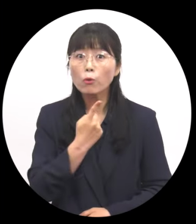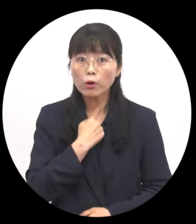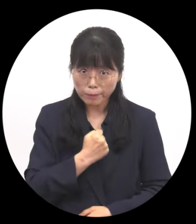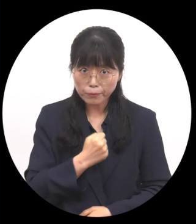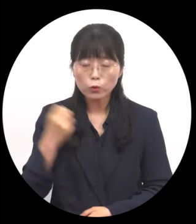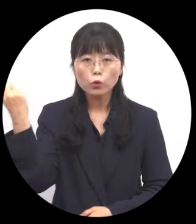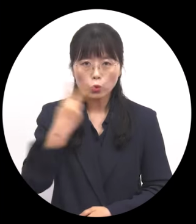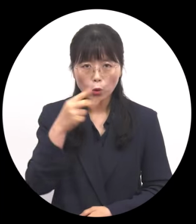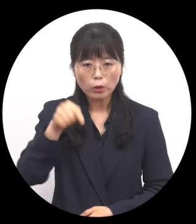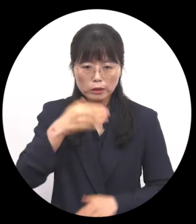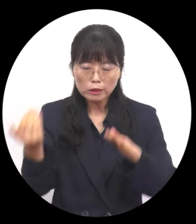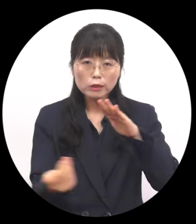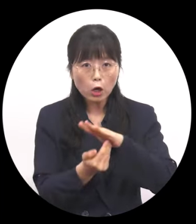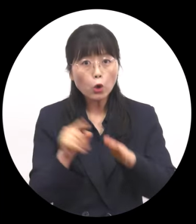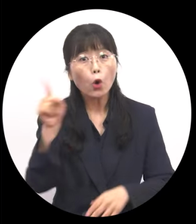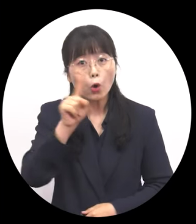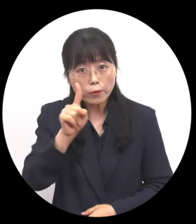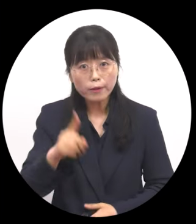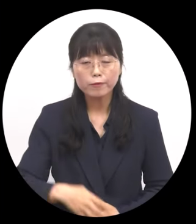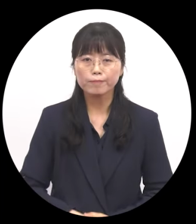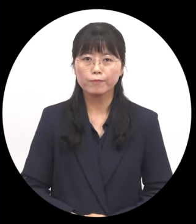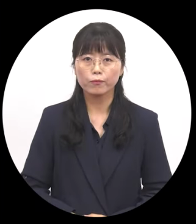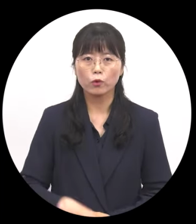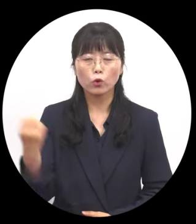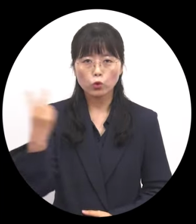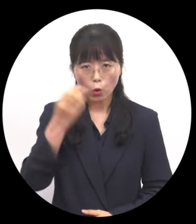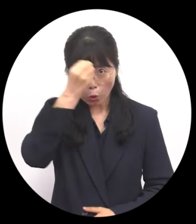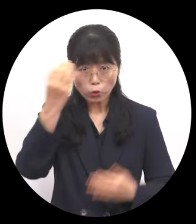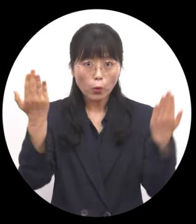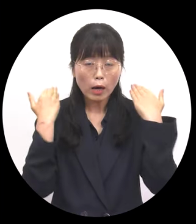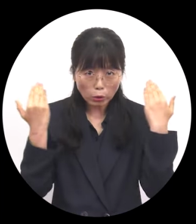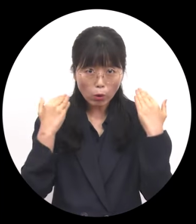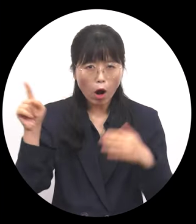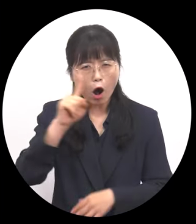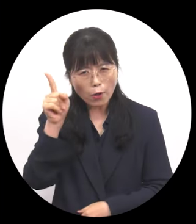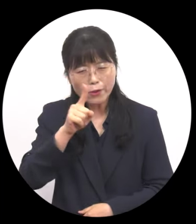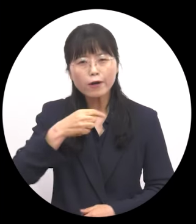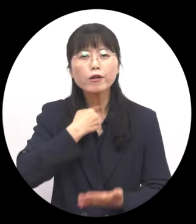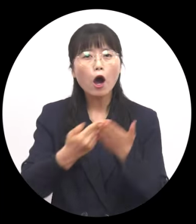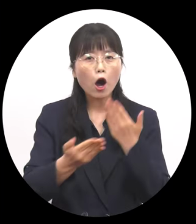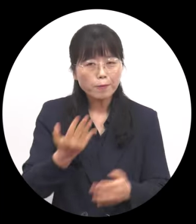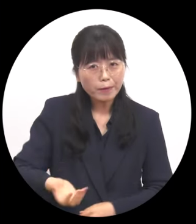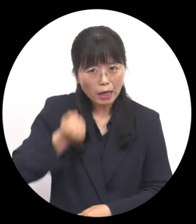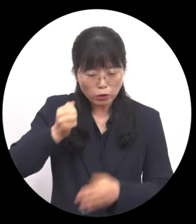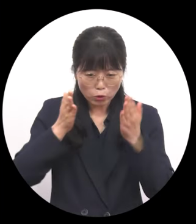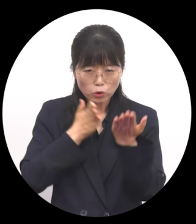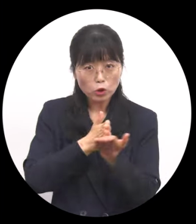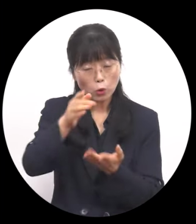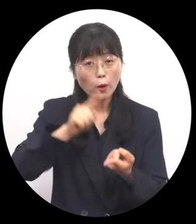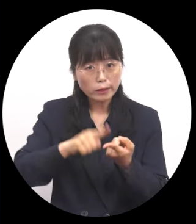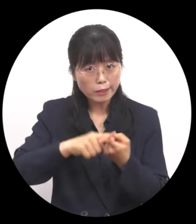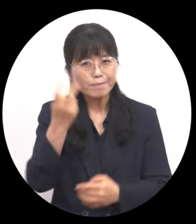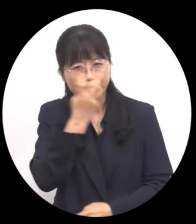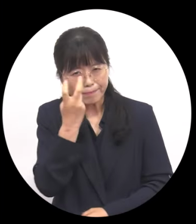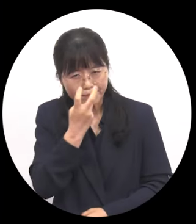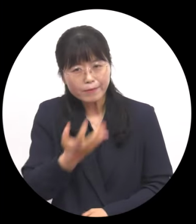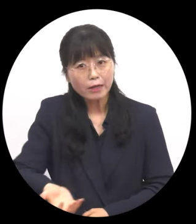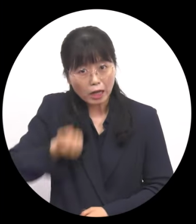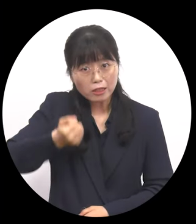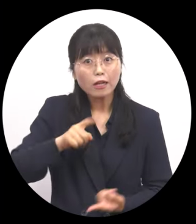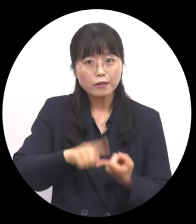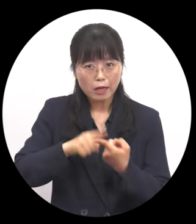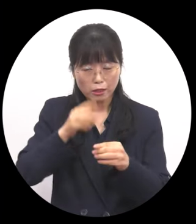이수했는지, 그리고 그 성취는 어땠는지, 그리고 고등학교에서 어떤 경험을 하고 진로에 대한 탐색을 했는지에